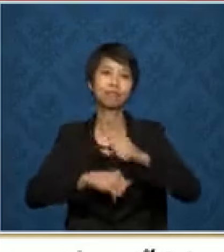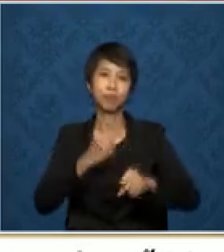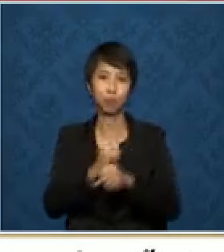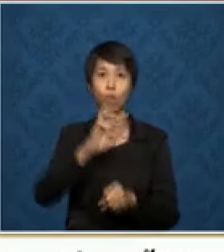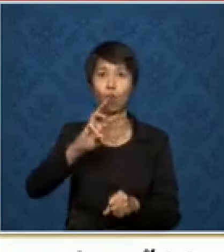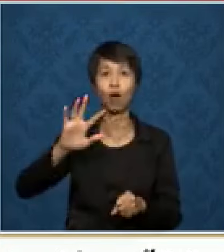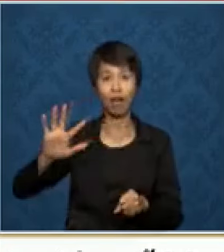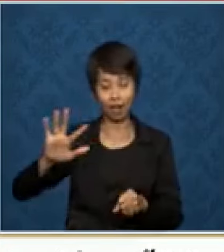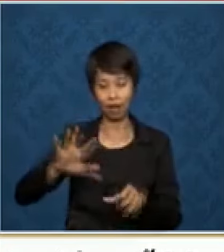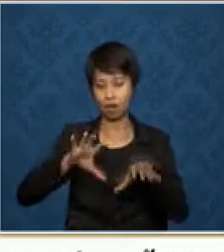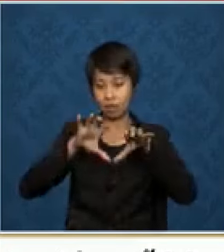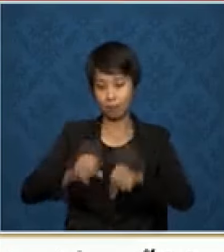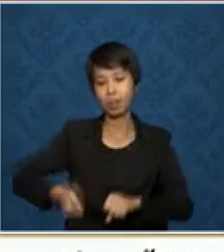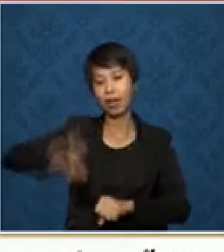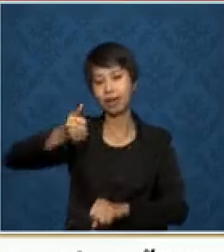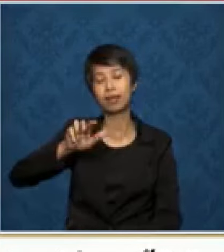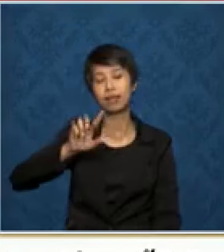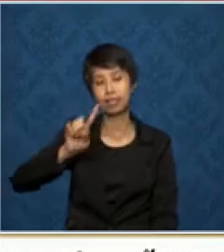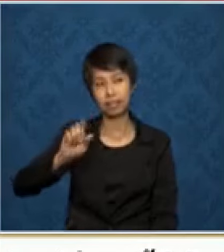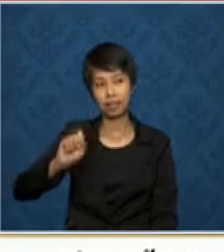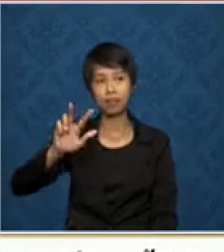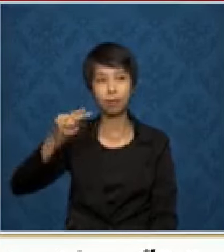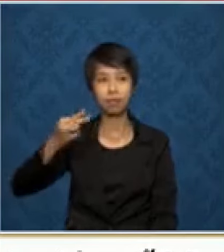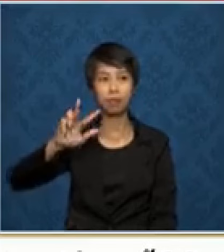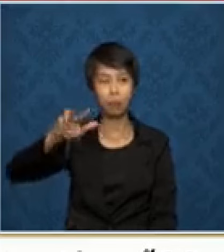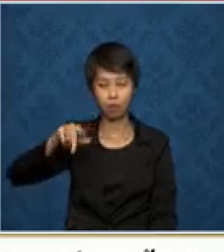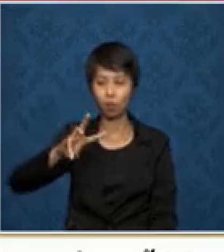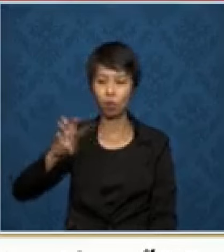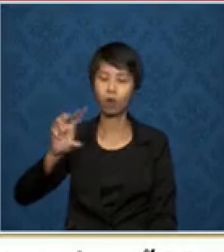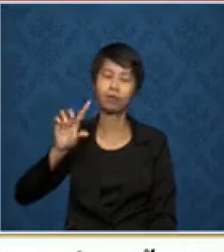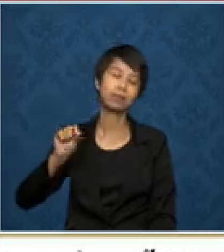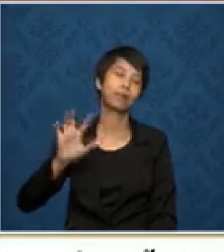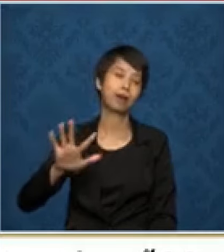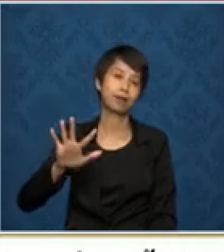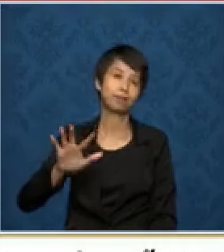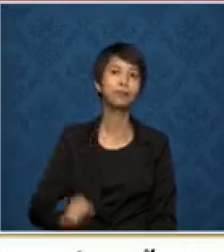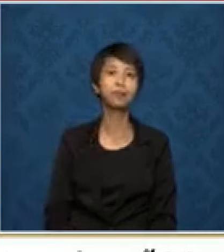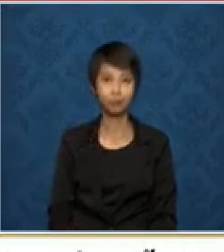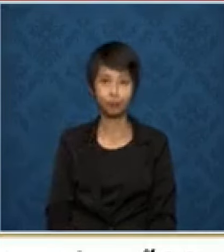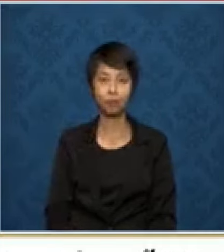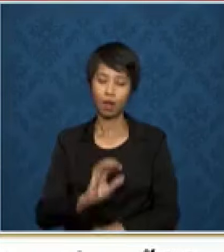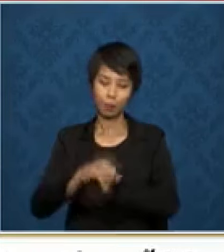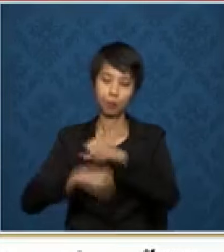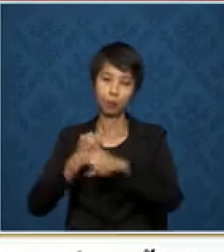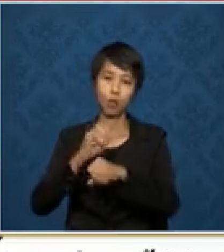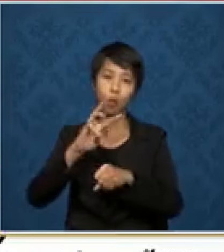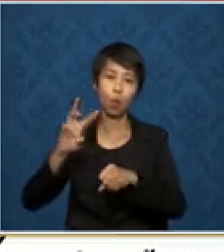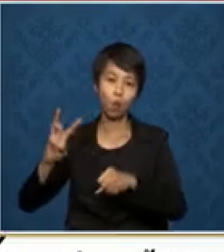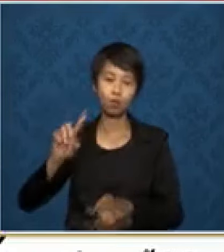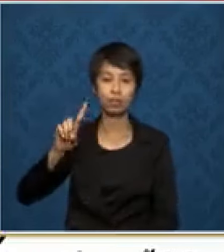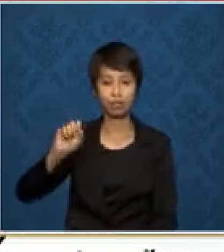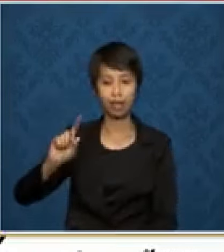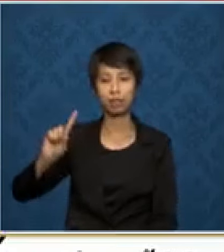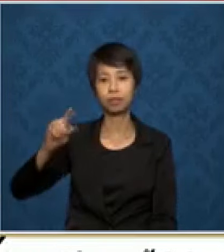จับยางเถื่อน13,625กิลปี 66จับไป